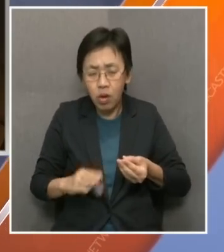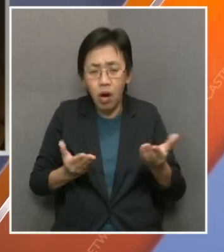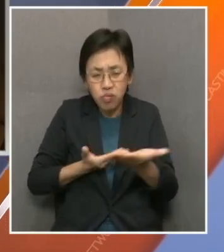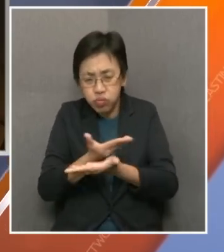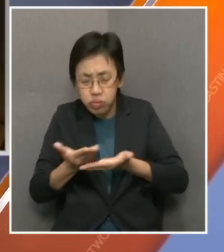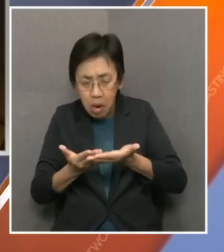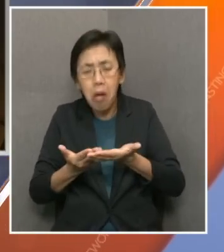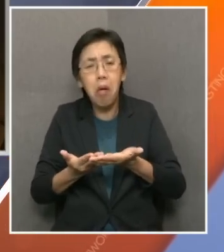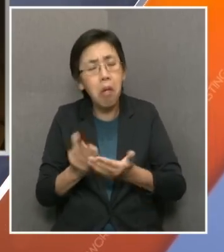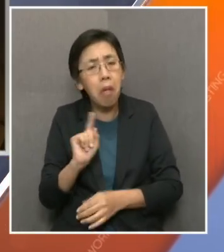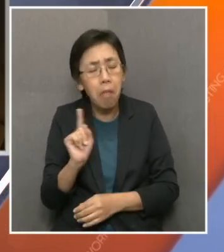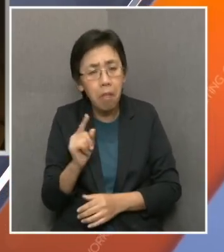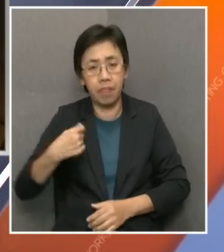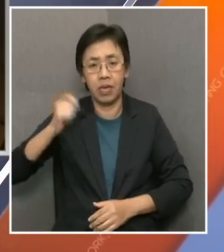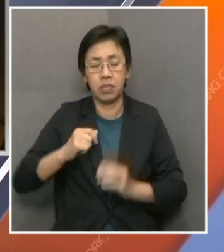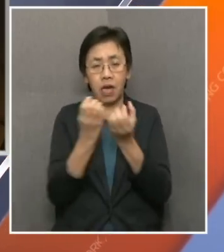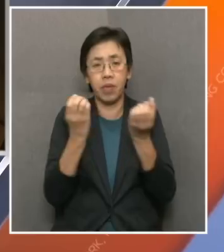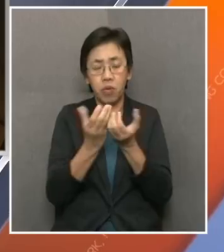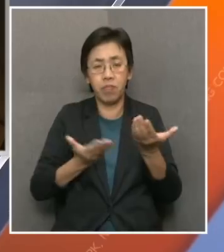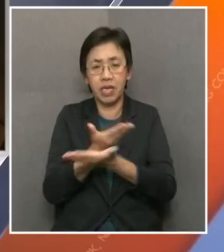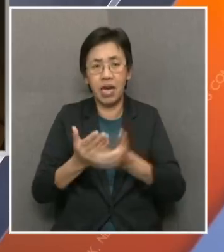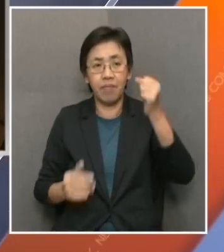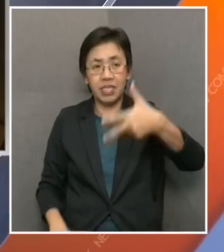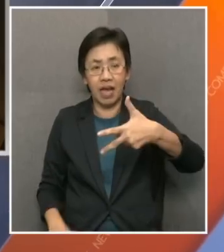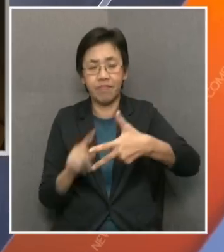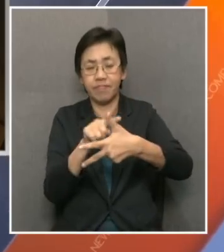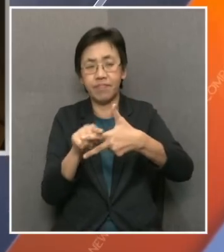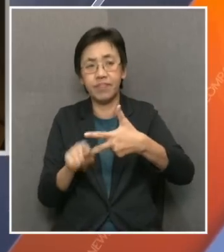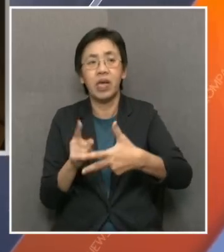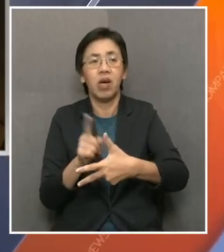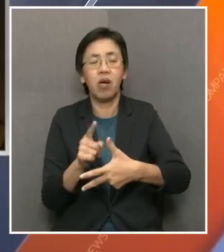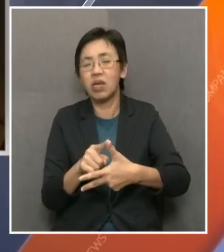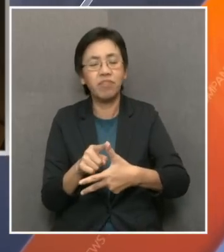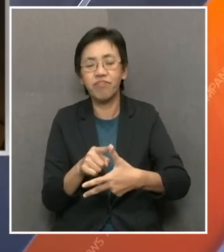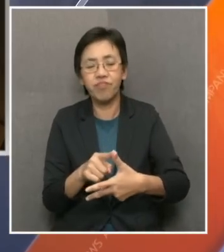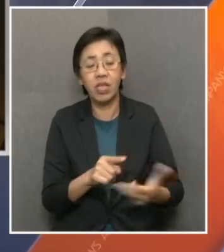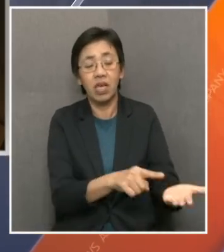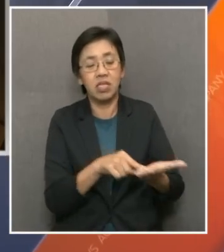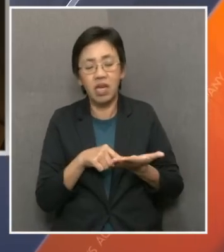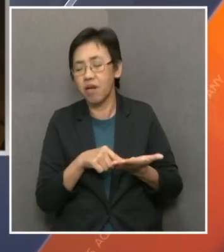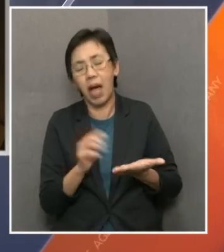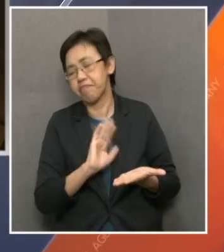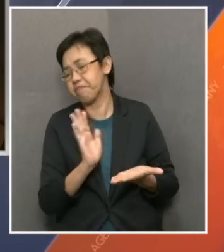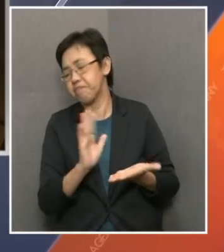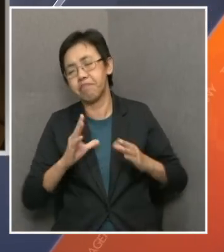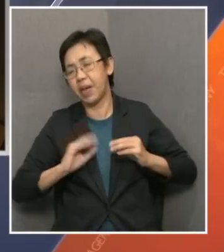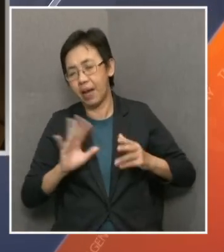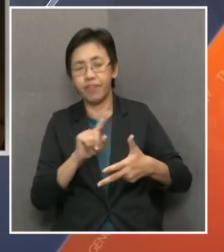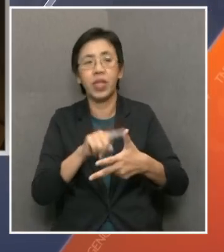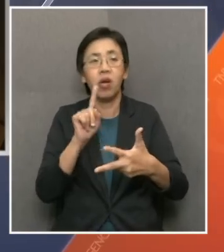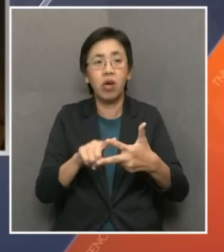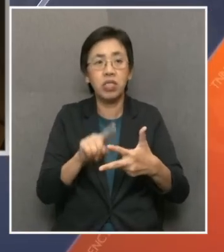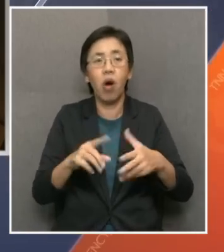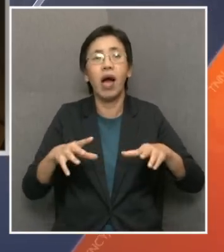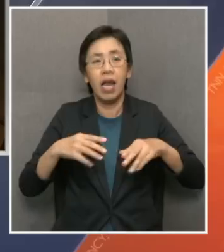ศาลรัฐธรรมนูญในเบื้องต้นจะออกได้ 3แนวทางก็คือ 1ศาลรัฐธรรมนูญไม่รับคำร้อง 2ศาล